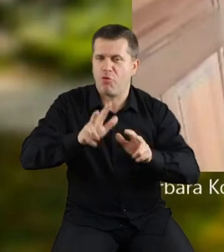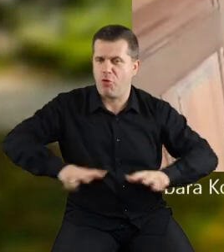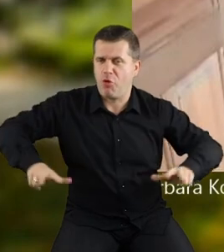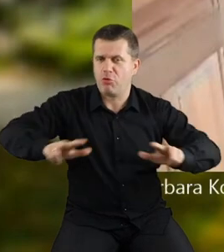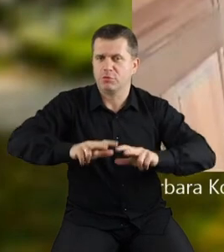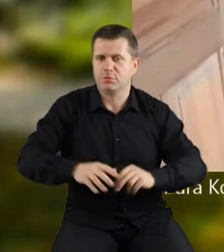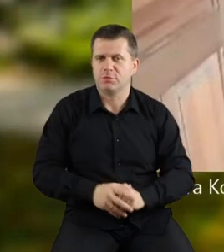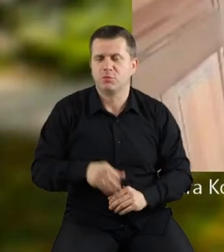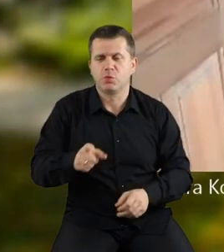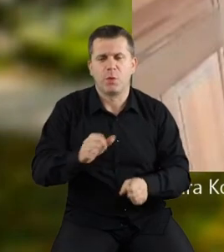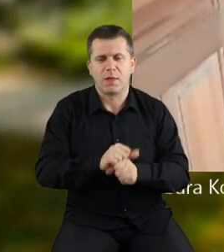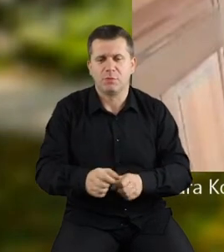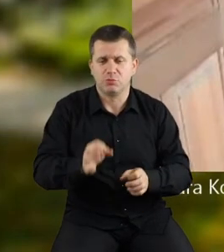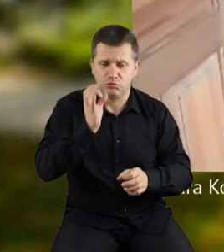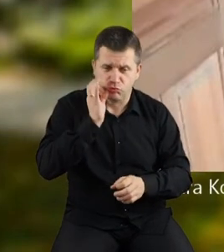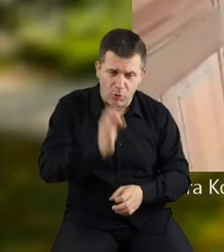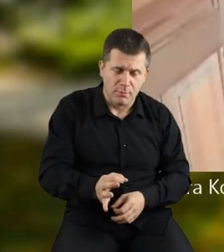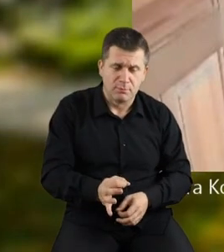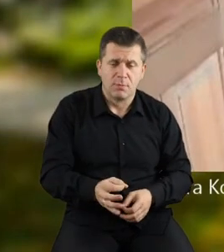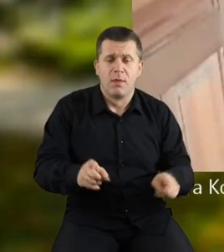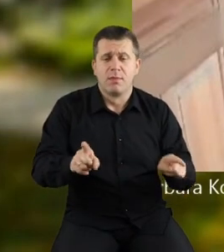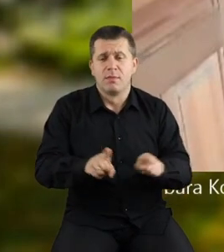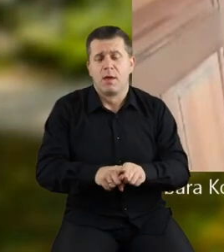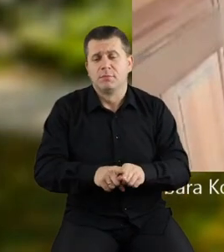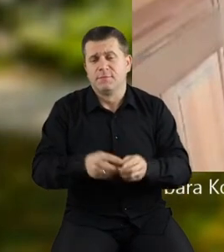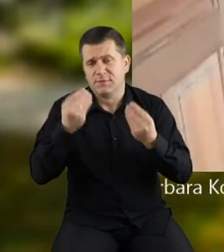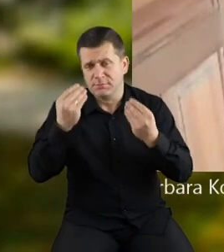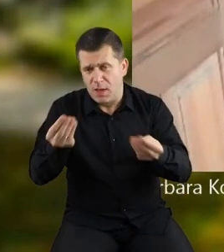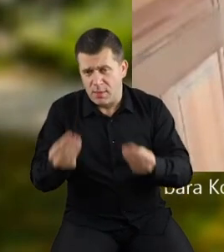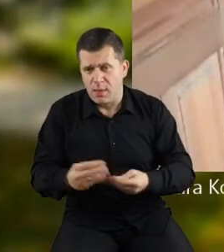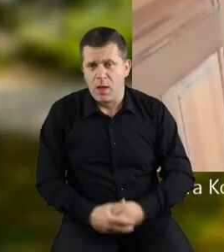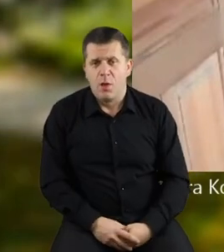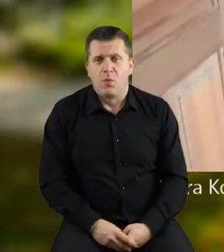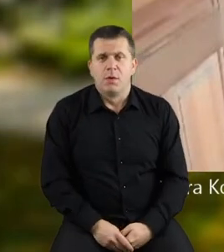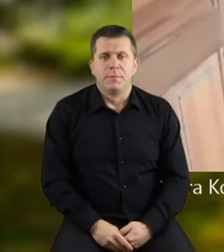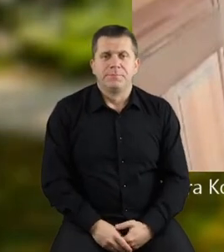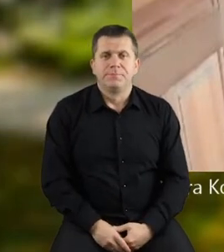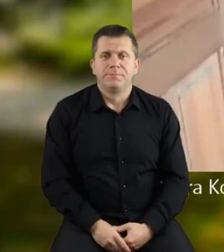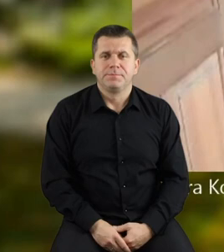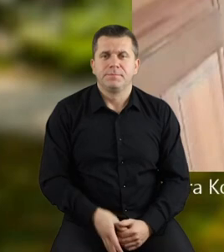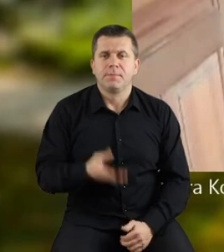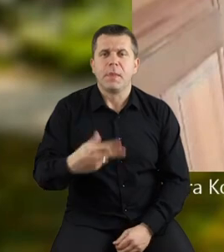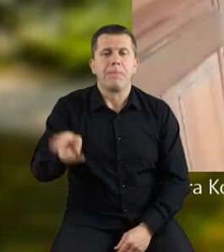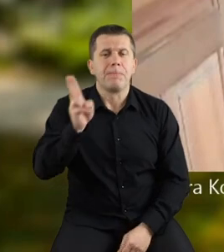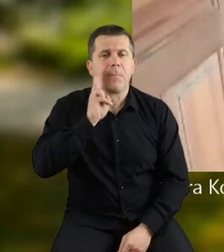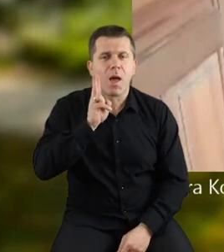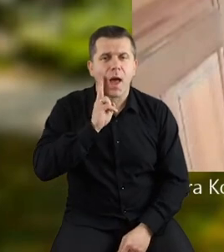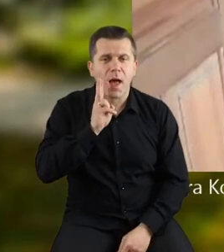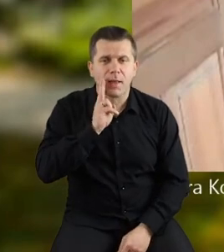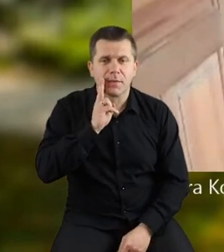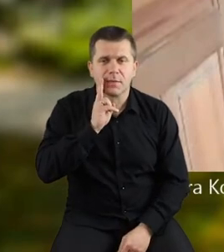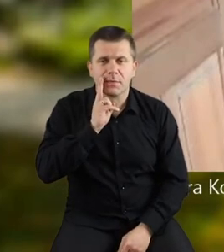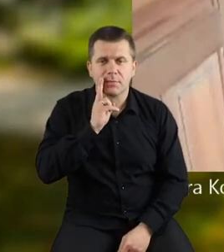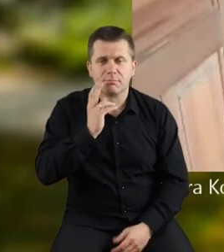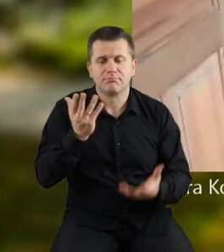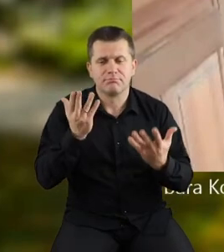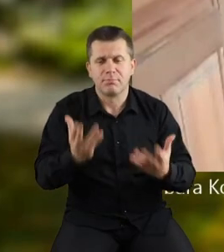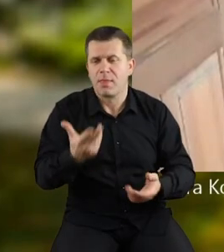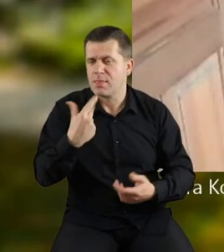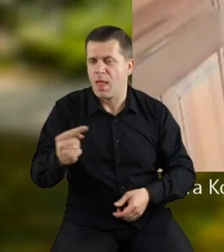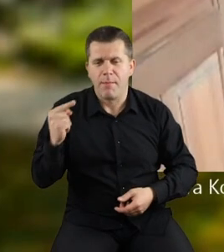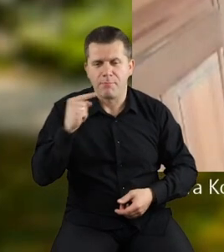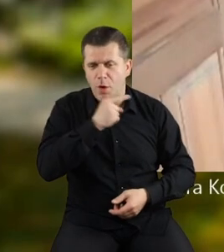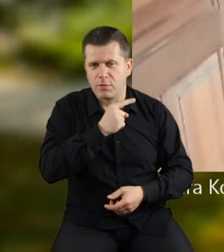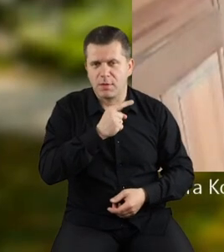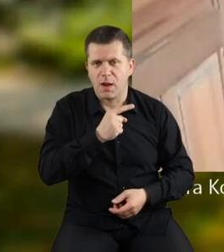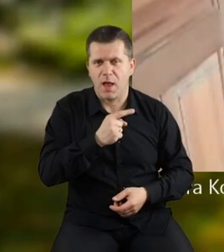wewnątrzrodzinne. I to jest i zdrowe, i wspaniałe, bo matki